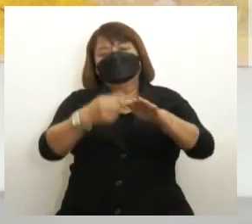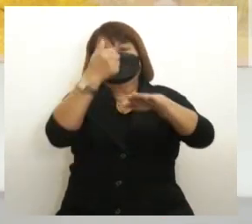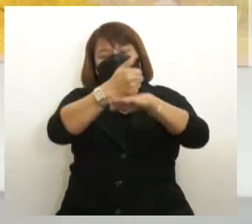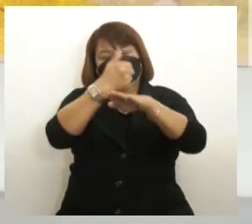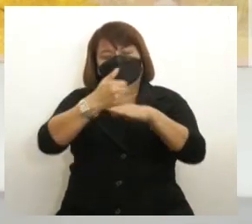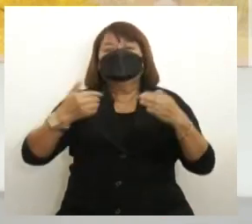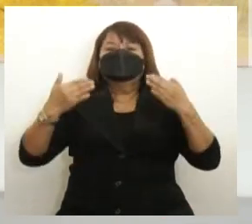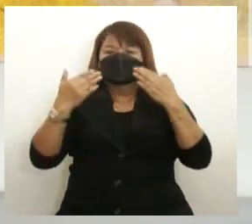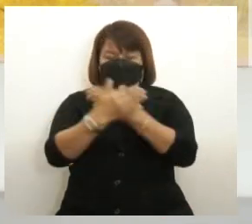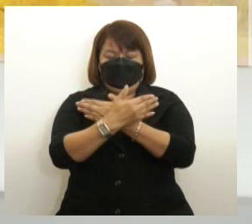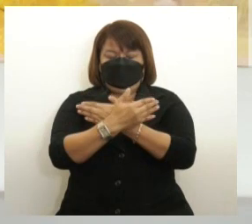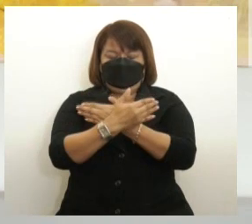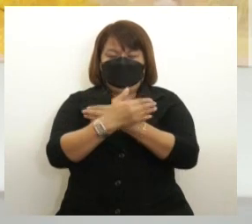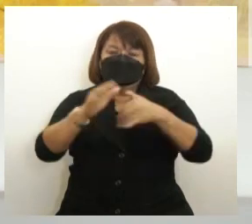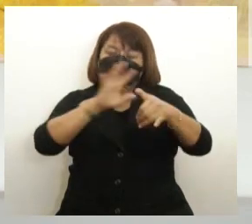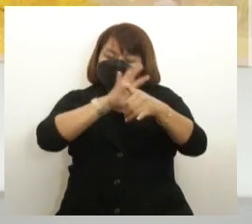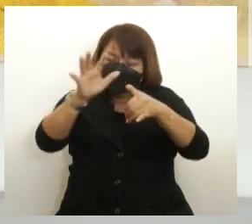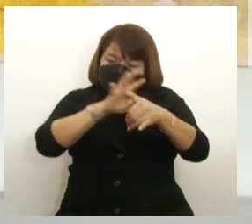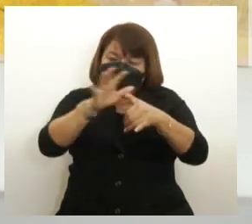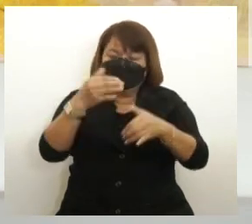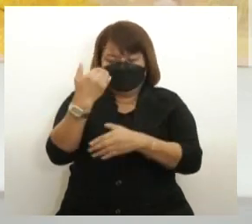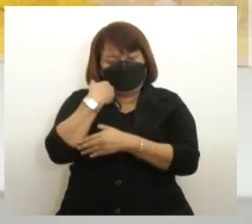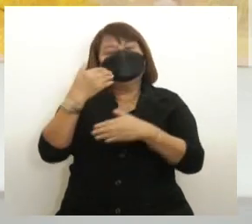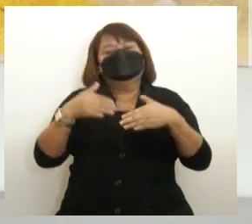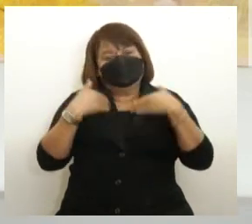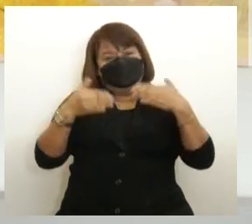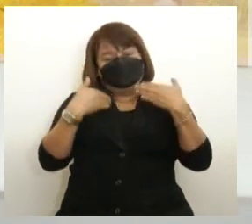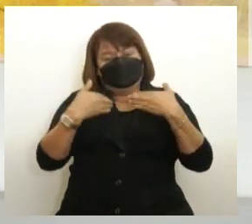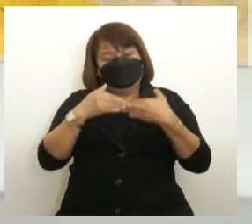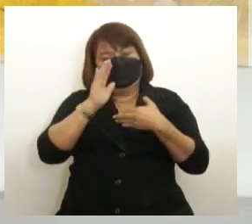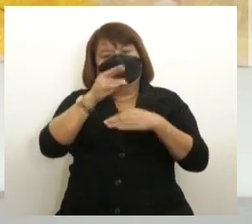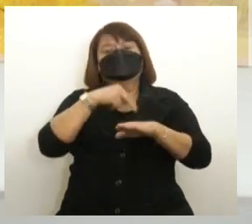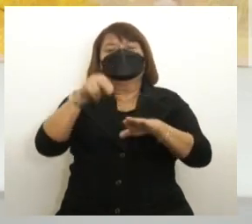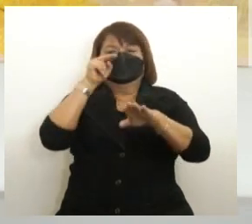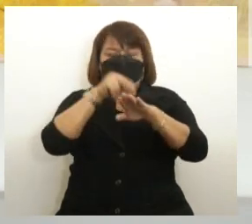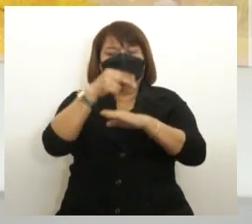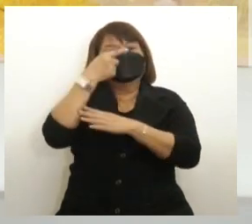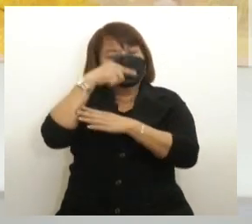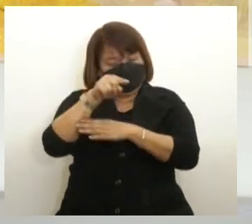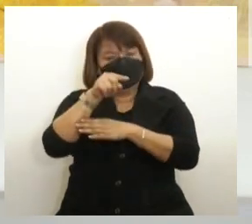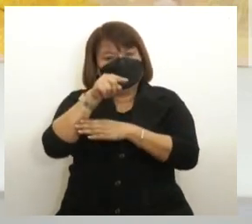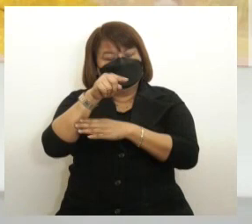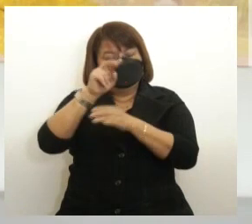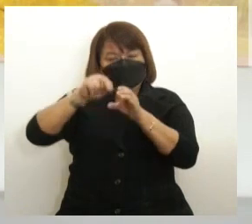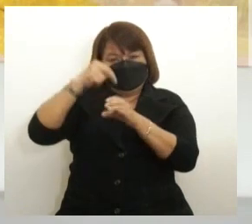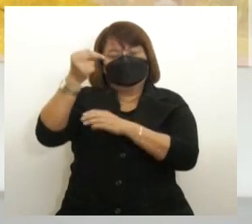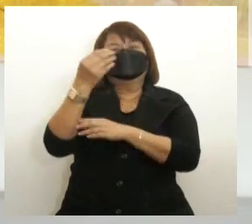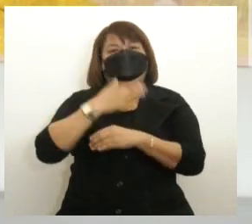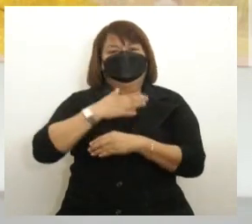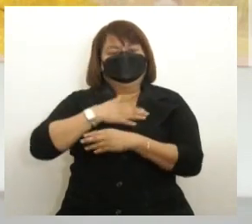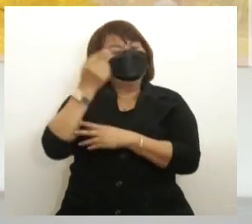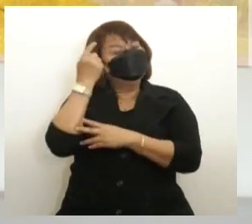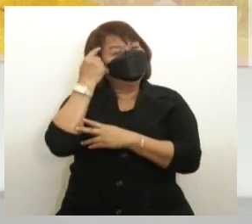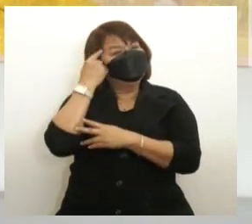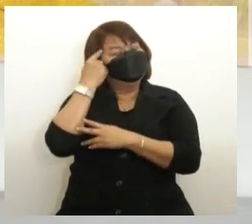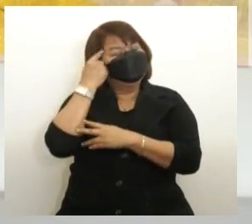งหรือการปกครองให้เกิดความผาสุกในความเป็นชาติและนอกจากนั้นผมคิดว่าความ